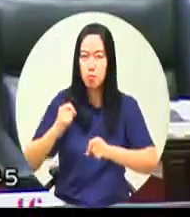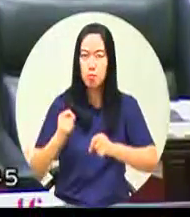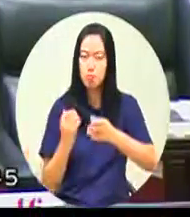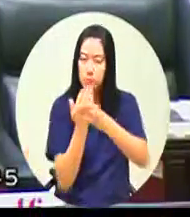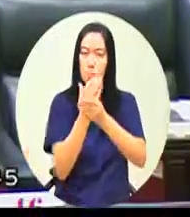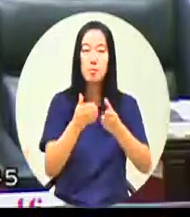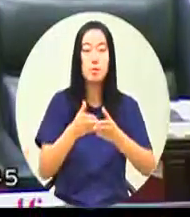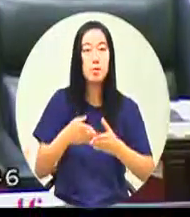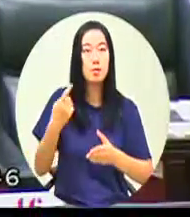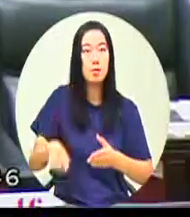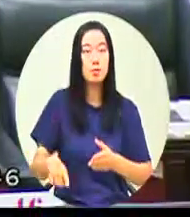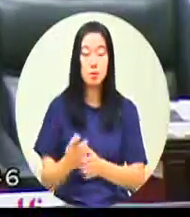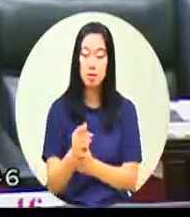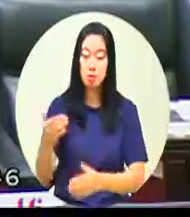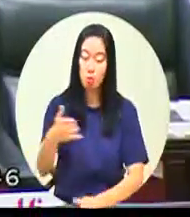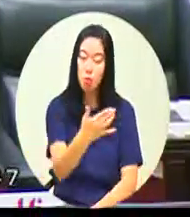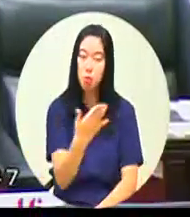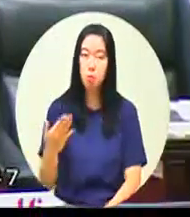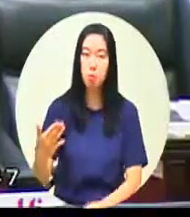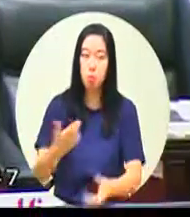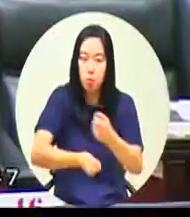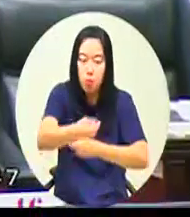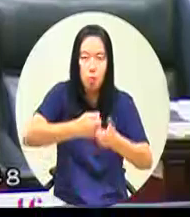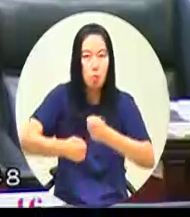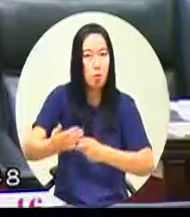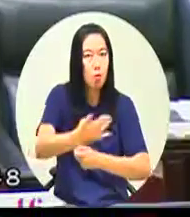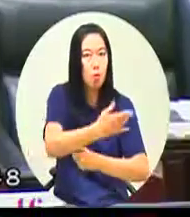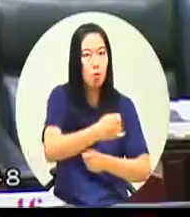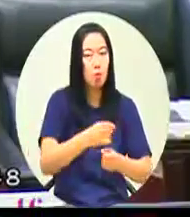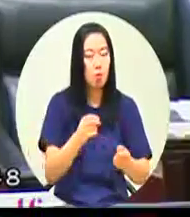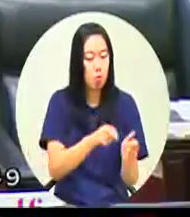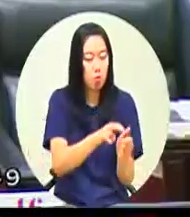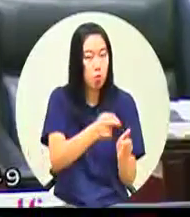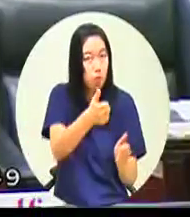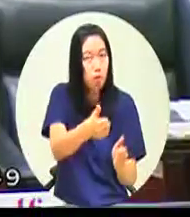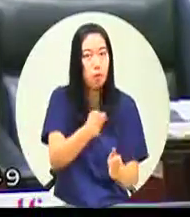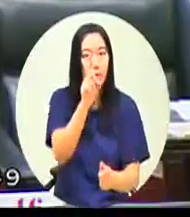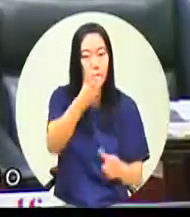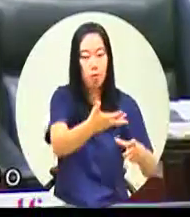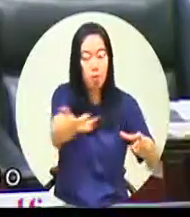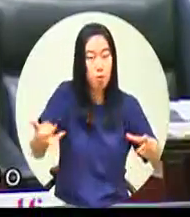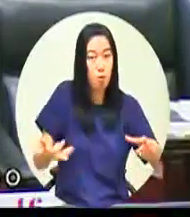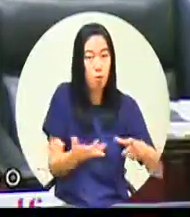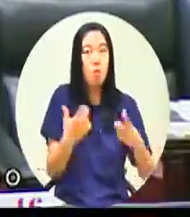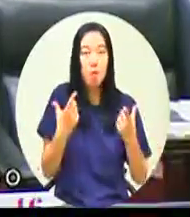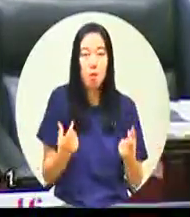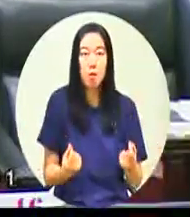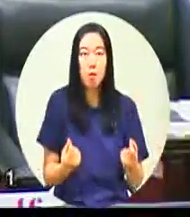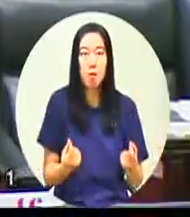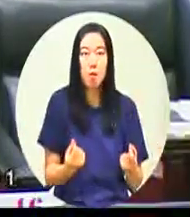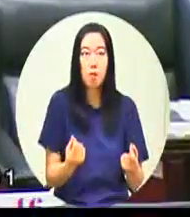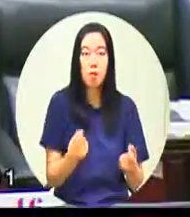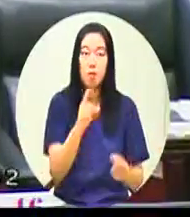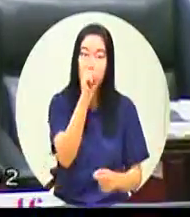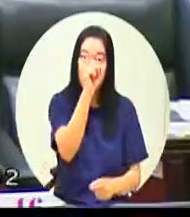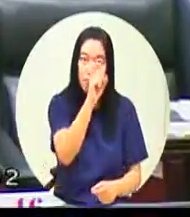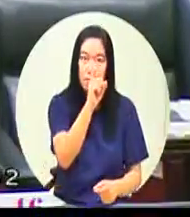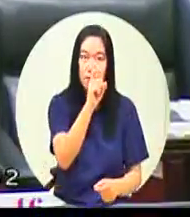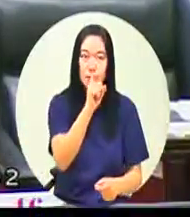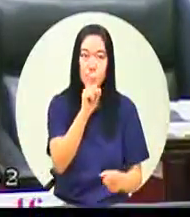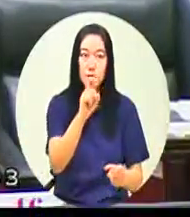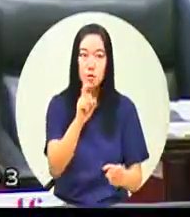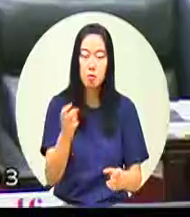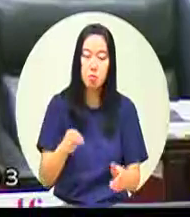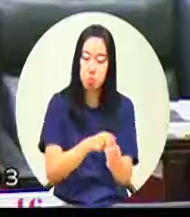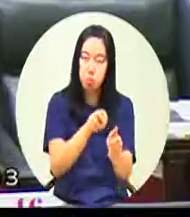业吼，大家拢做高饲，啊密度拢做高，所以一块温下来底，本来饲。几十只尔，即马可能阁饲几